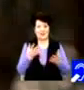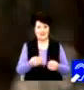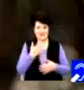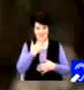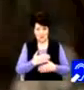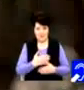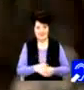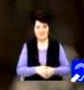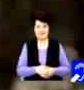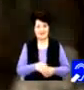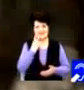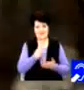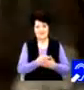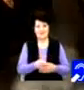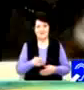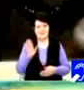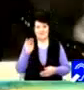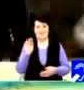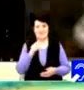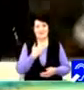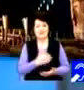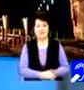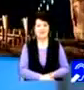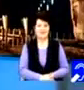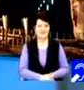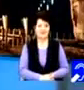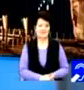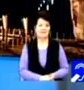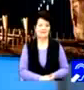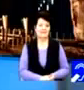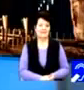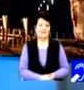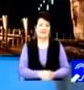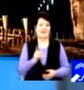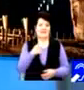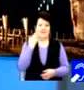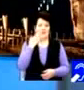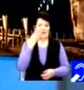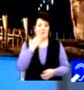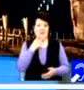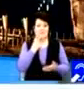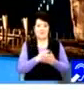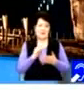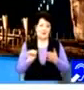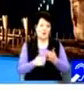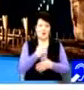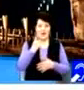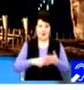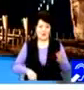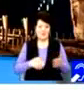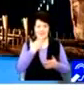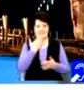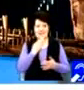iubesc Și ne vedem acolo pupi Salina Turda din România primește o nouă recunoaștere